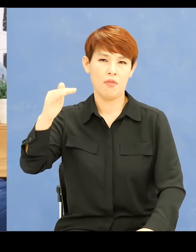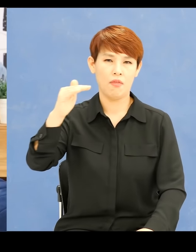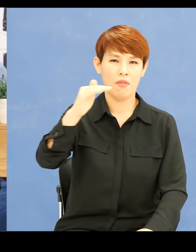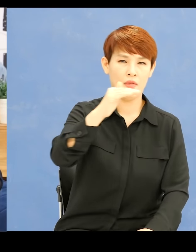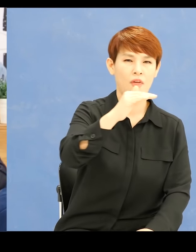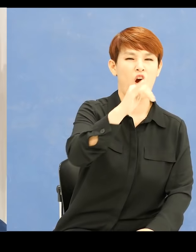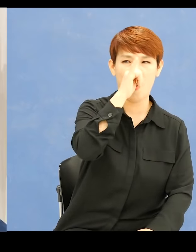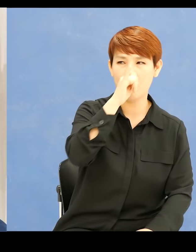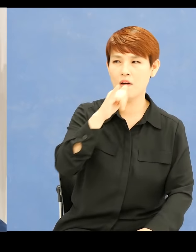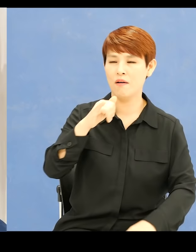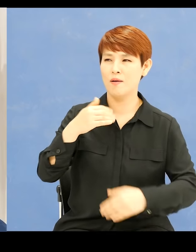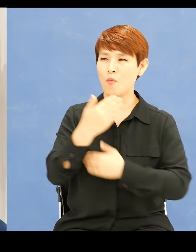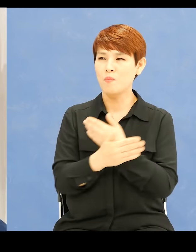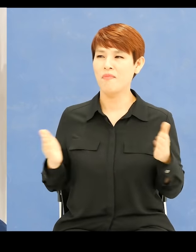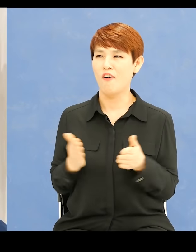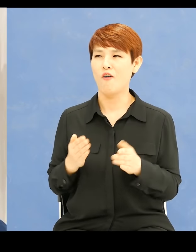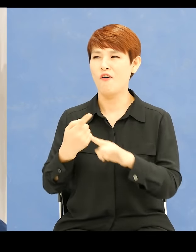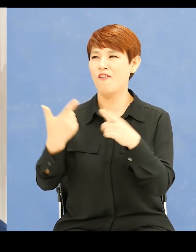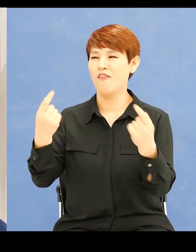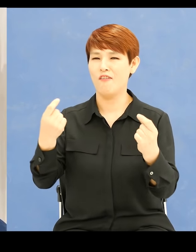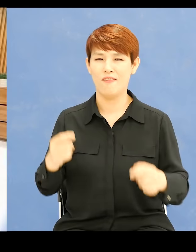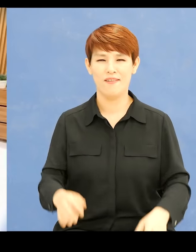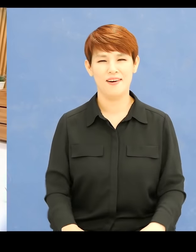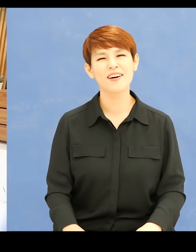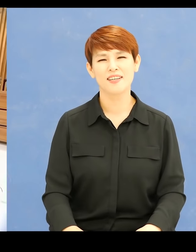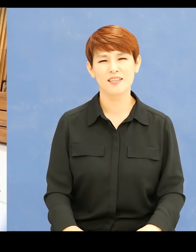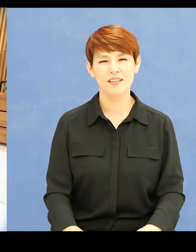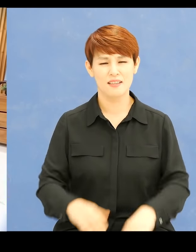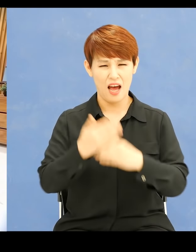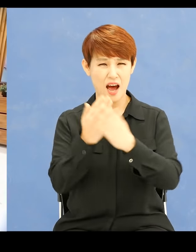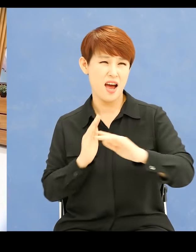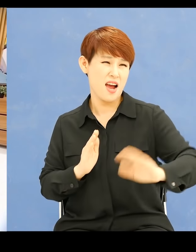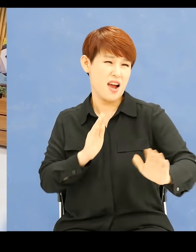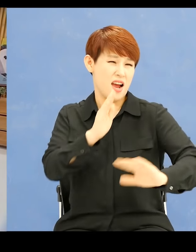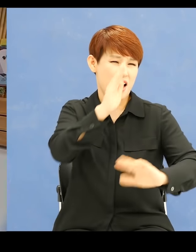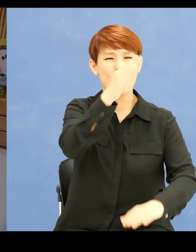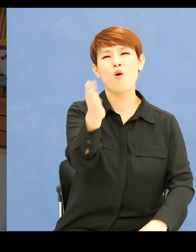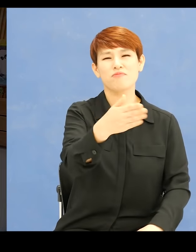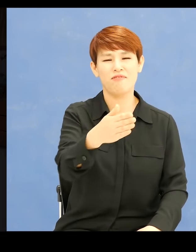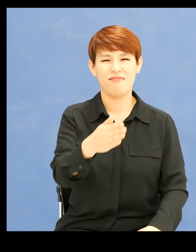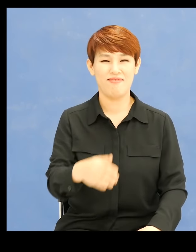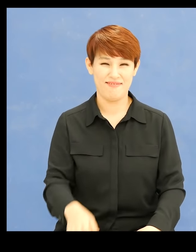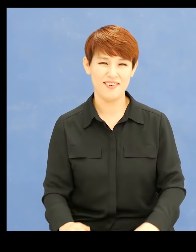감사합니다. 네, 목사님 오늘 자리해 주셔서 고맙습니다. 예, 감사합니다. 목사님 고맙습니다. 예, 감사합니다. 감사합니다.